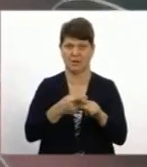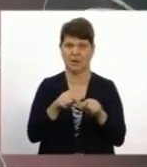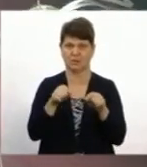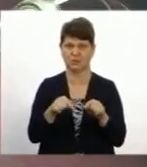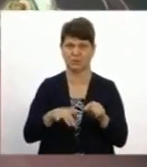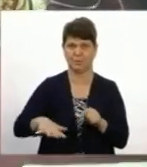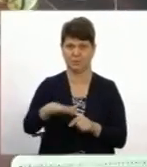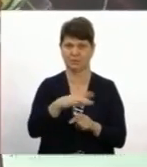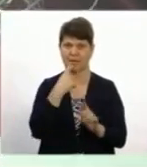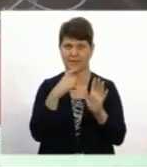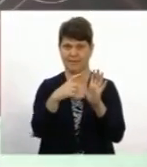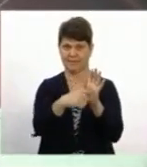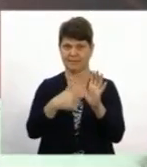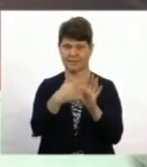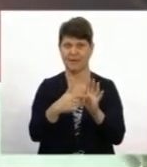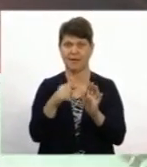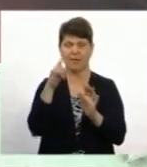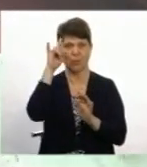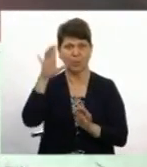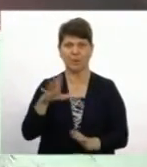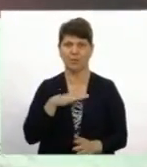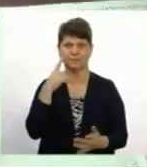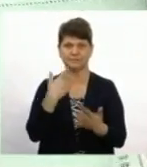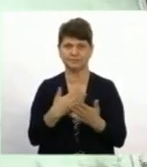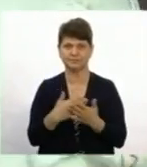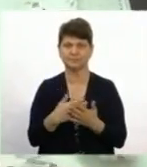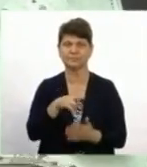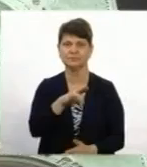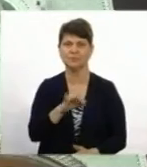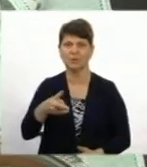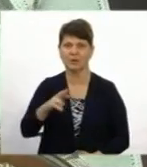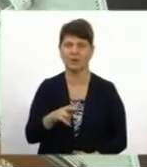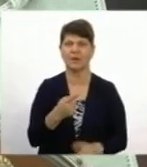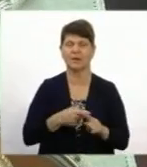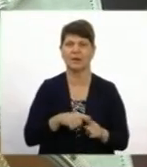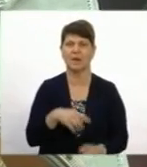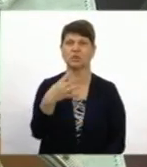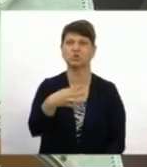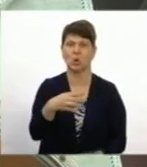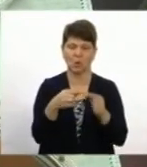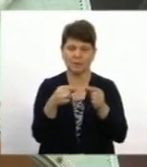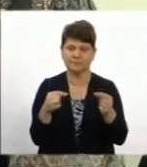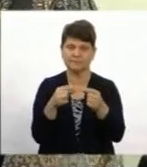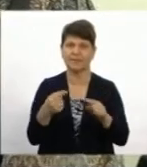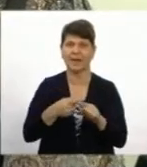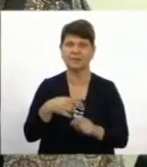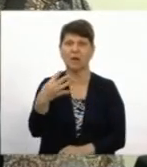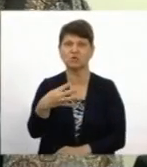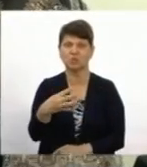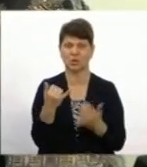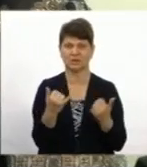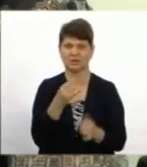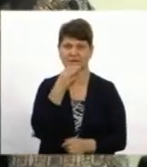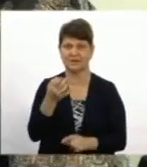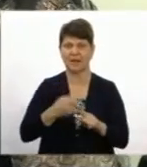цій площині яйця. Дуже популярна була, наприклад, писанка на Поділлі – це 40 клинців, тому що 40 клинців, кажуть зараз,